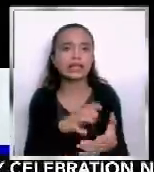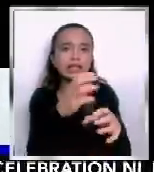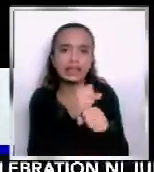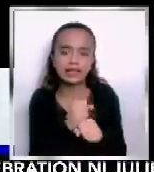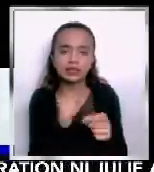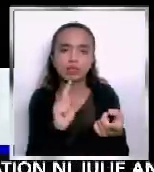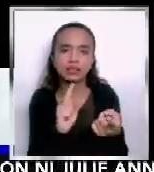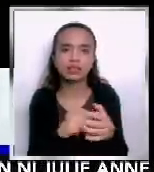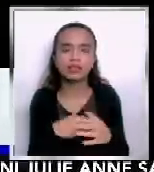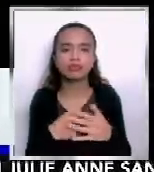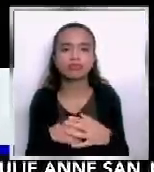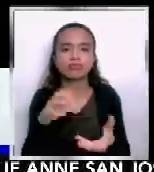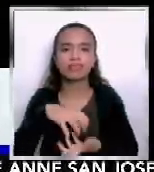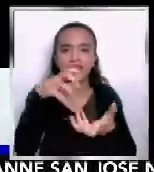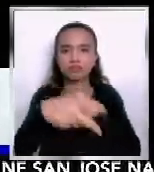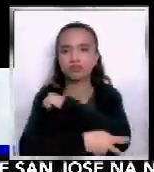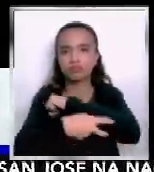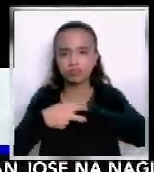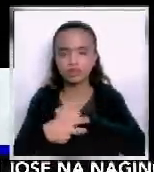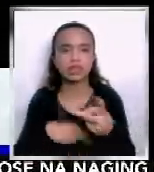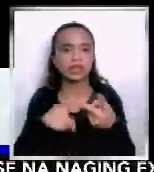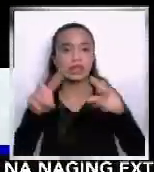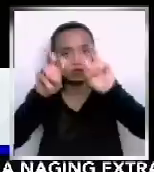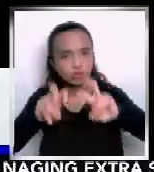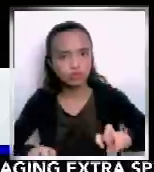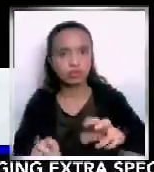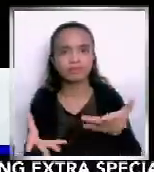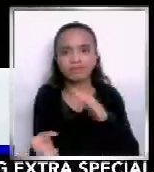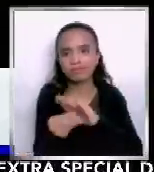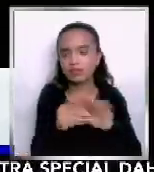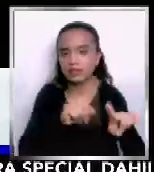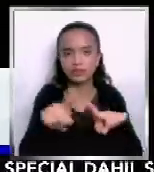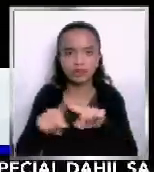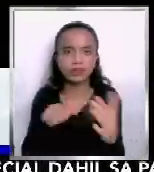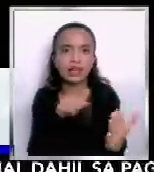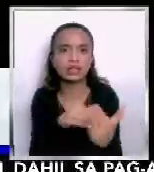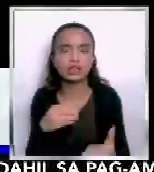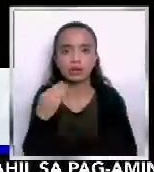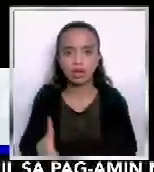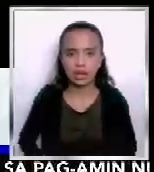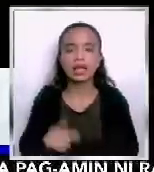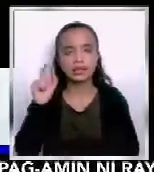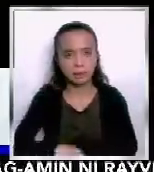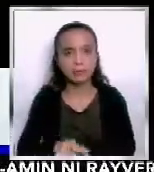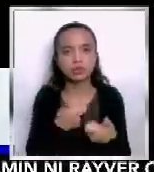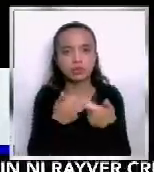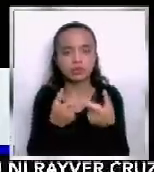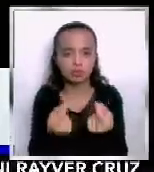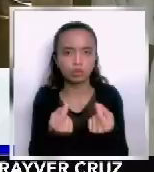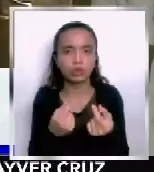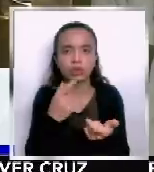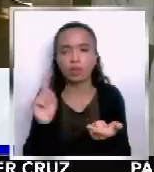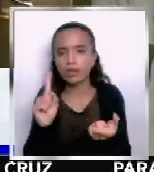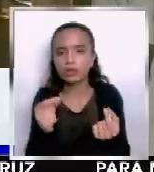Marcos. Imbestigahan ang mga umano'y graft cases laban sa iba pang mga opisyal at magpatupad ng mahakbang kontra graft and